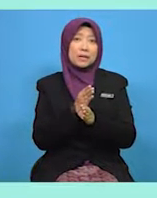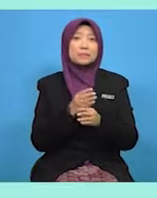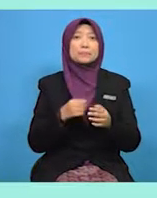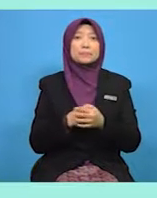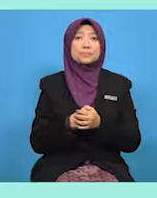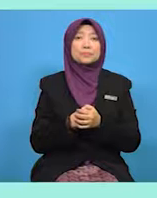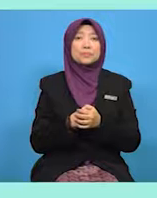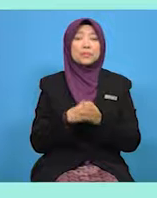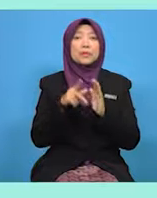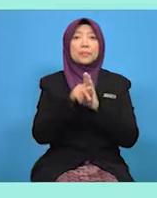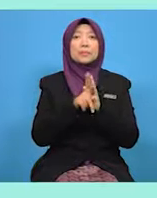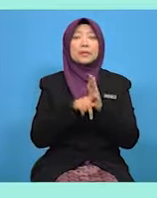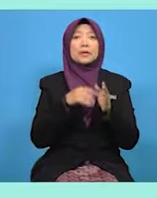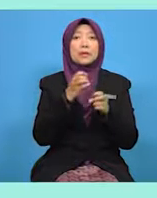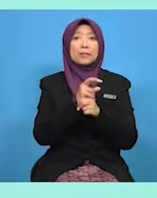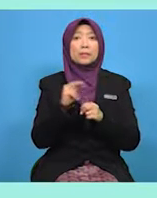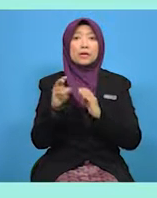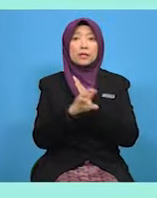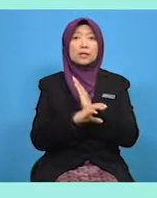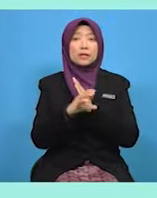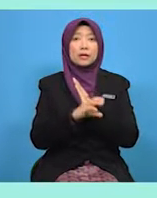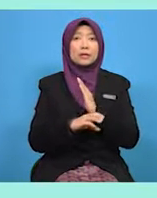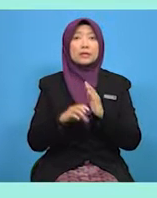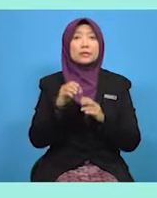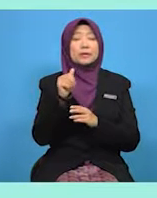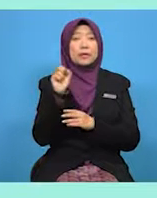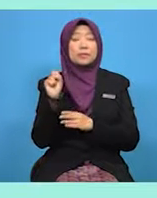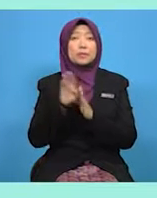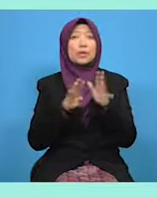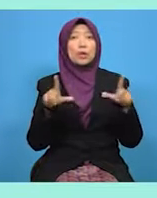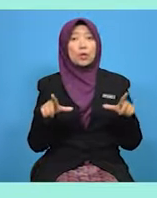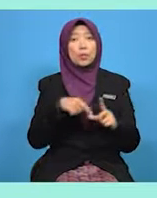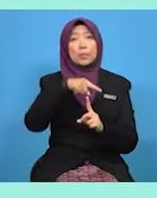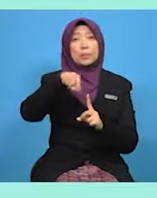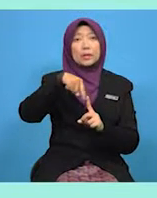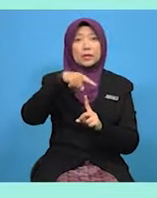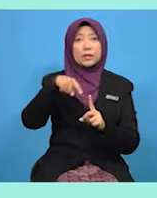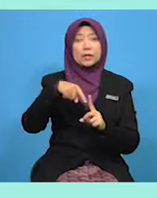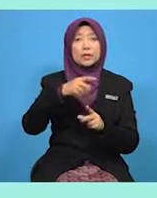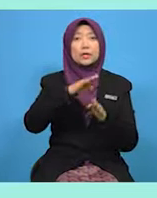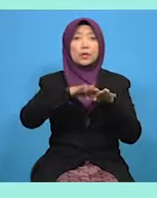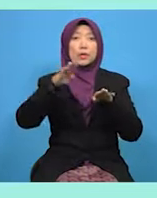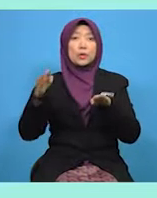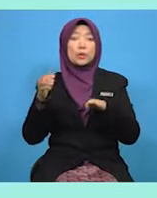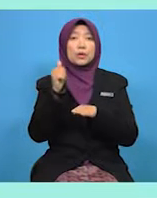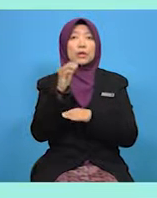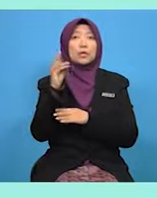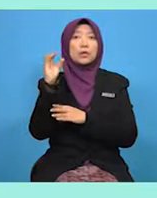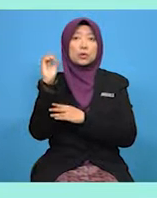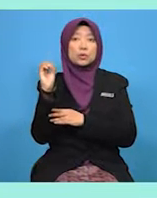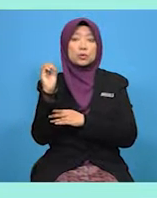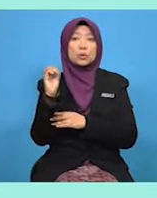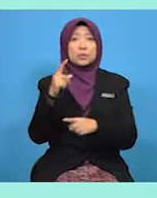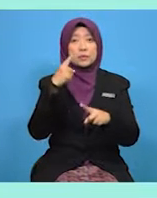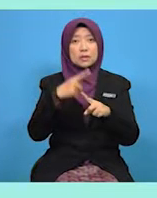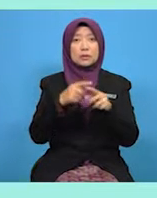Keseimbangan pendapatan negara AD-AS berlaku apabila kilo AD kosong bersilang dengan